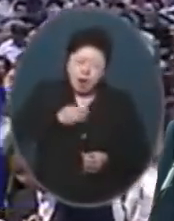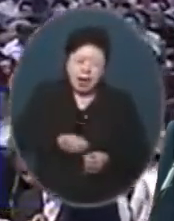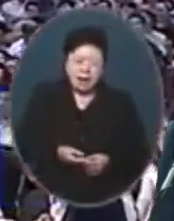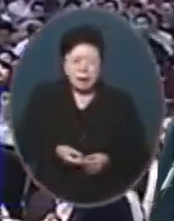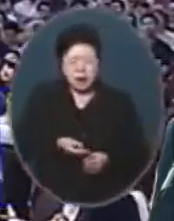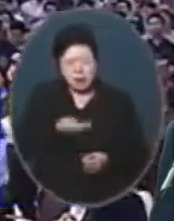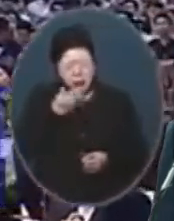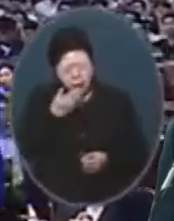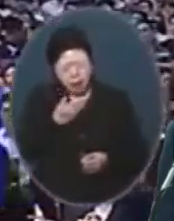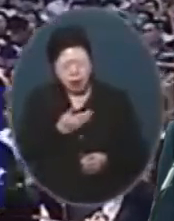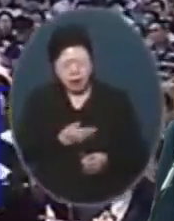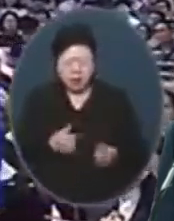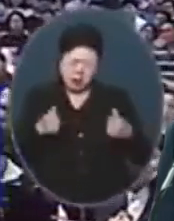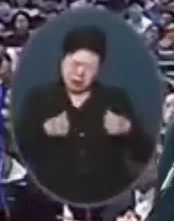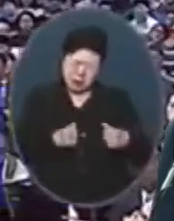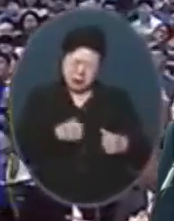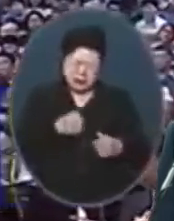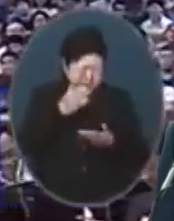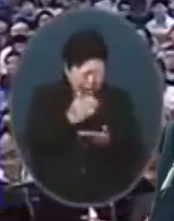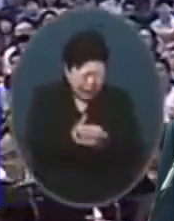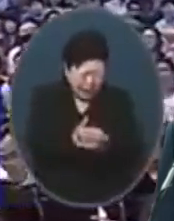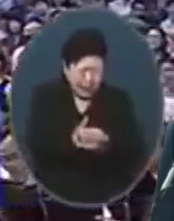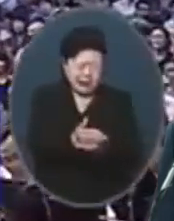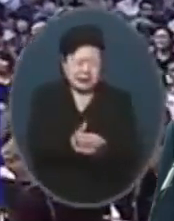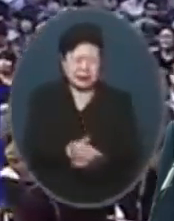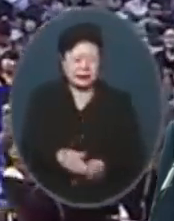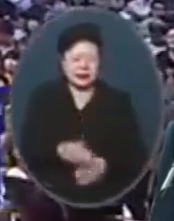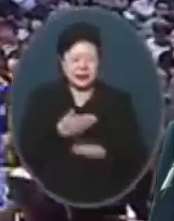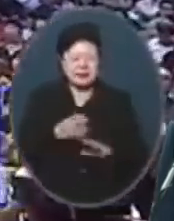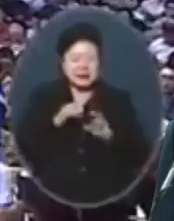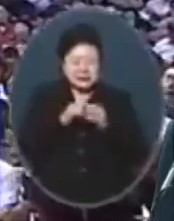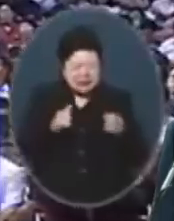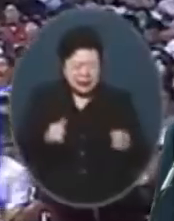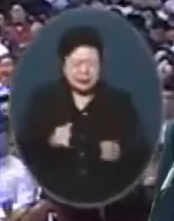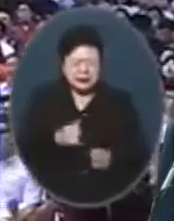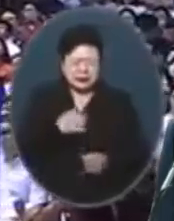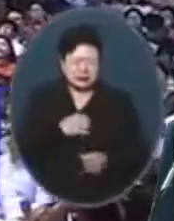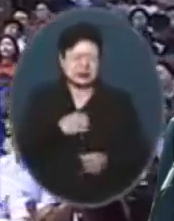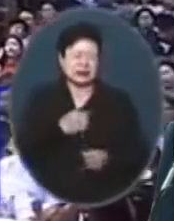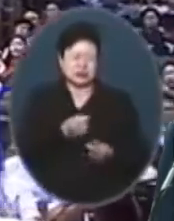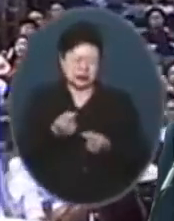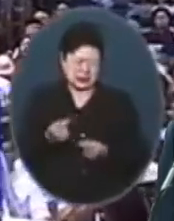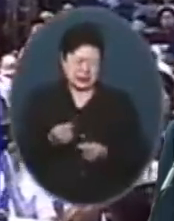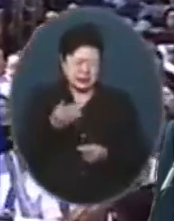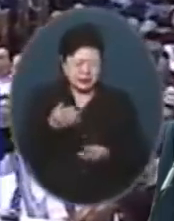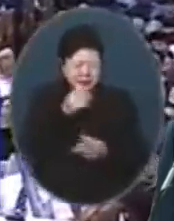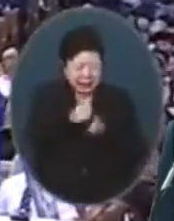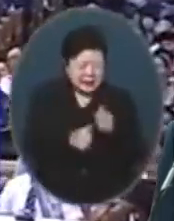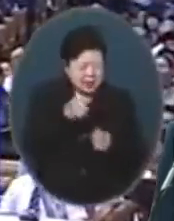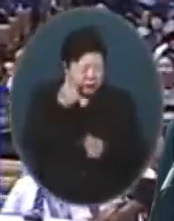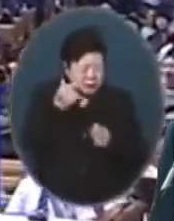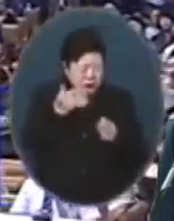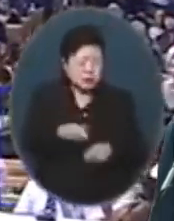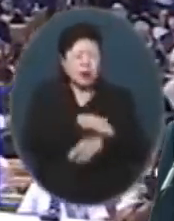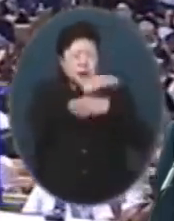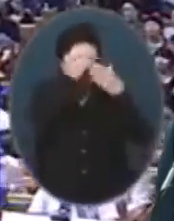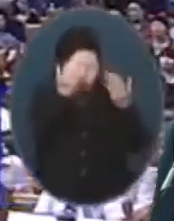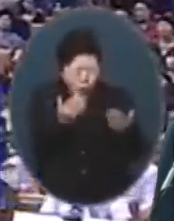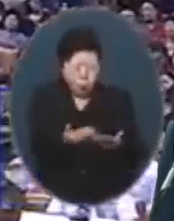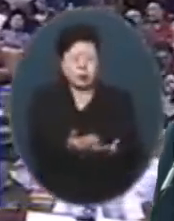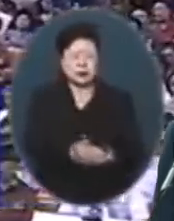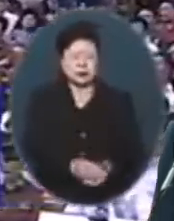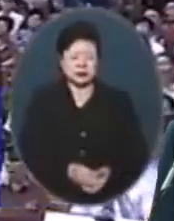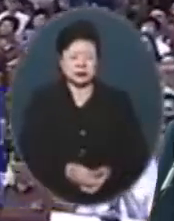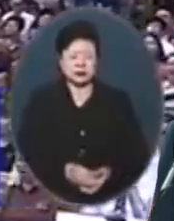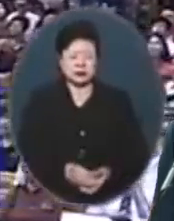마실까 무엇을 입을까 하지 말라. 이는 다 이방인들이 구하는 것이여 너희 하늘 아버지께서 이 모든